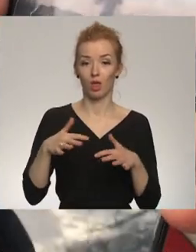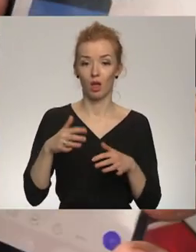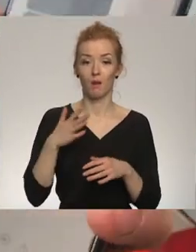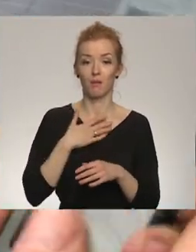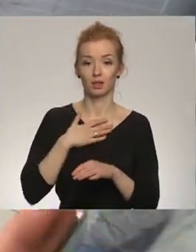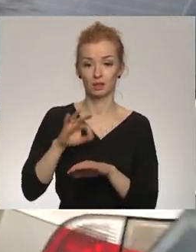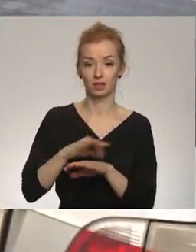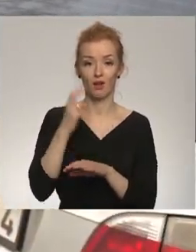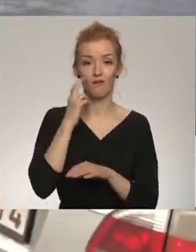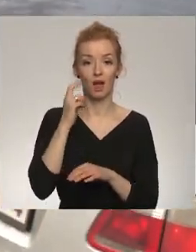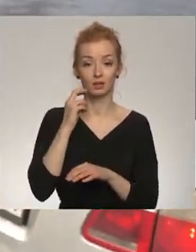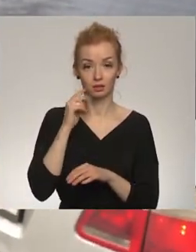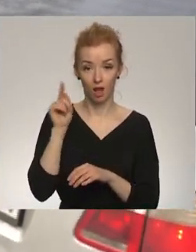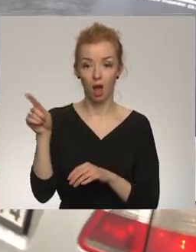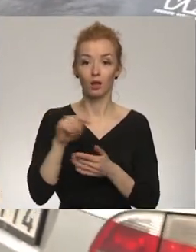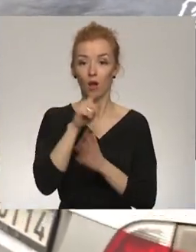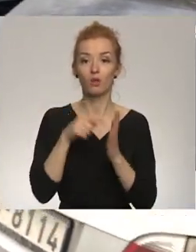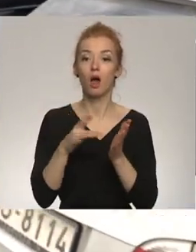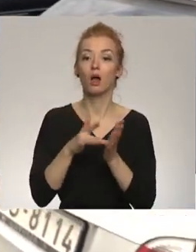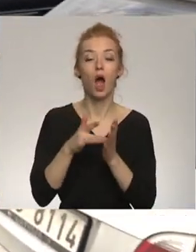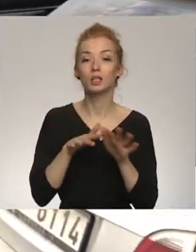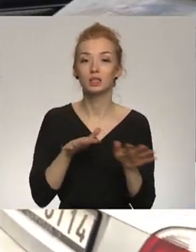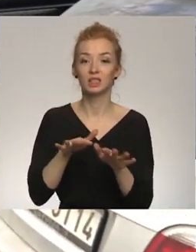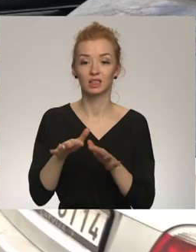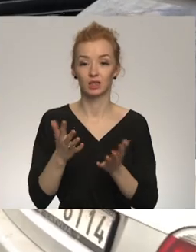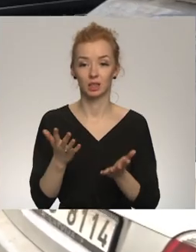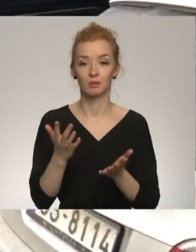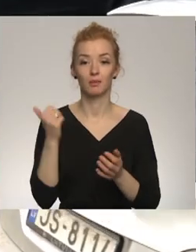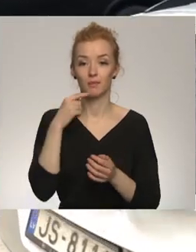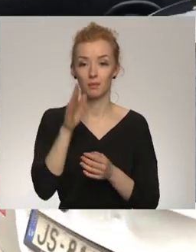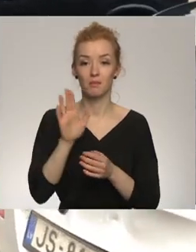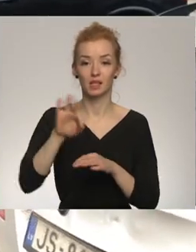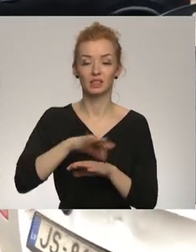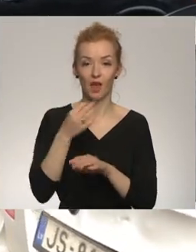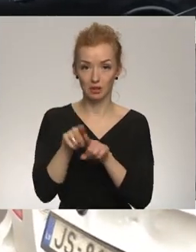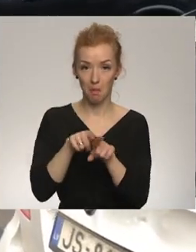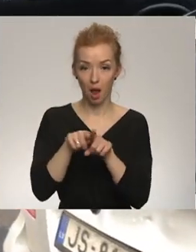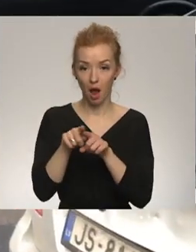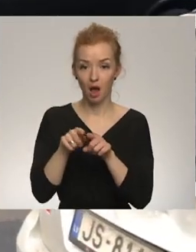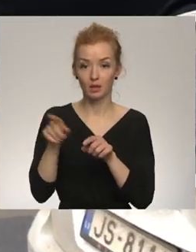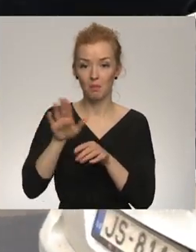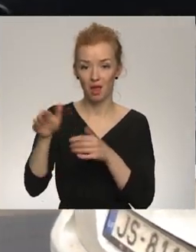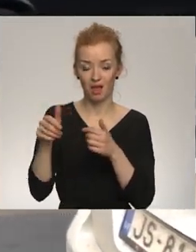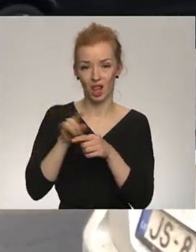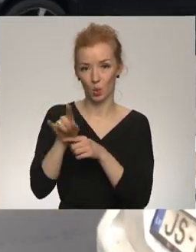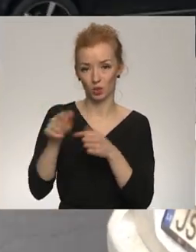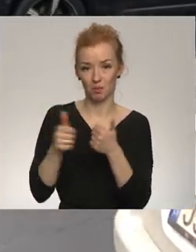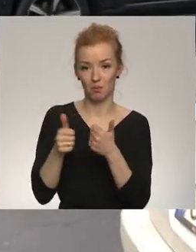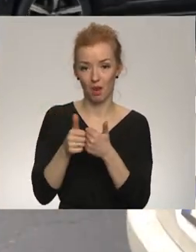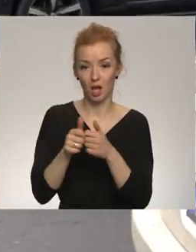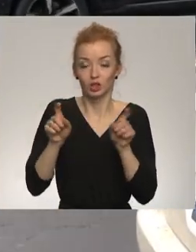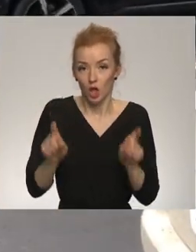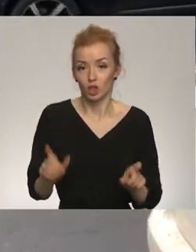vecāki vai sievas kāds vecāki. Ir viņa rīcības plāns, ko viņa dara? Sievas māsas netālu tieši no tās lidostas.